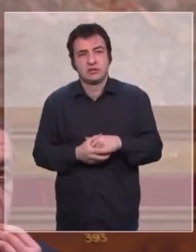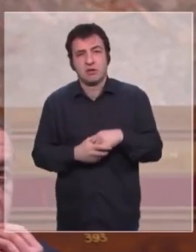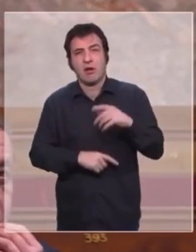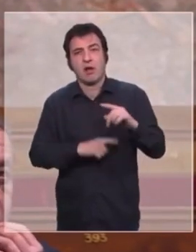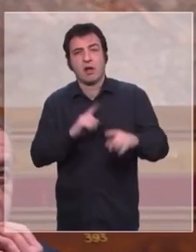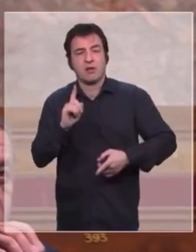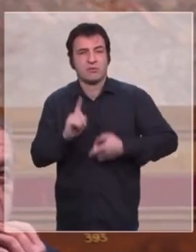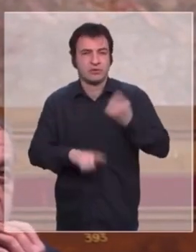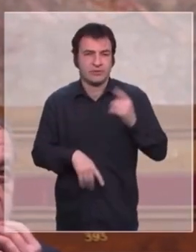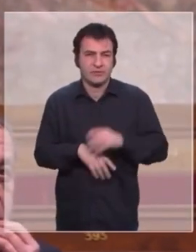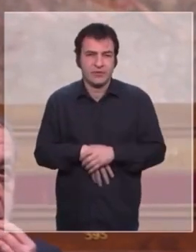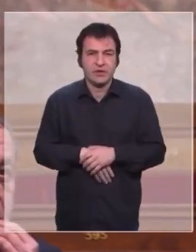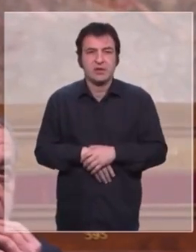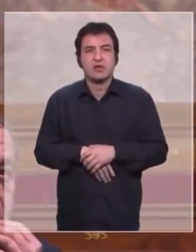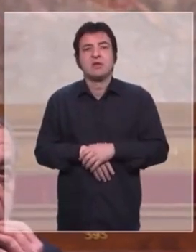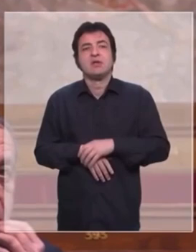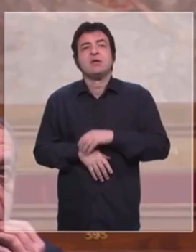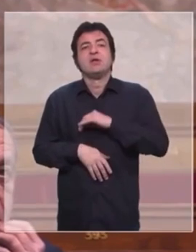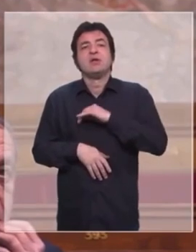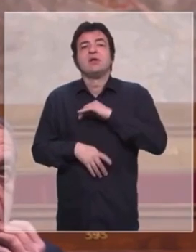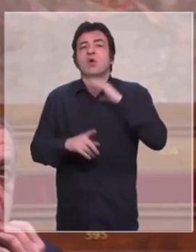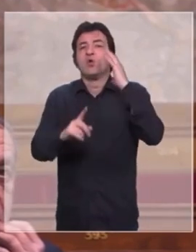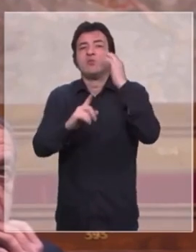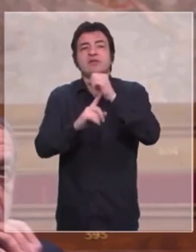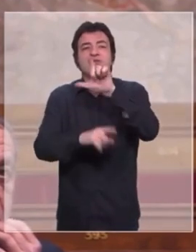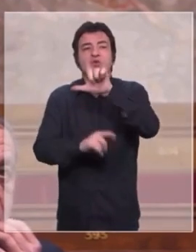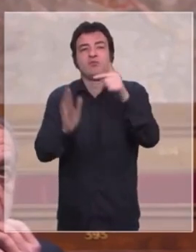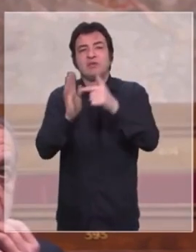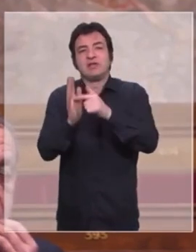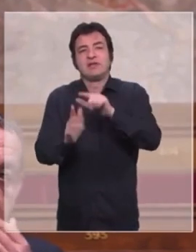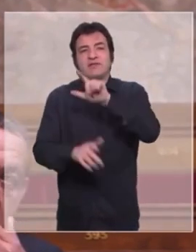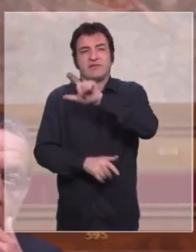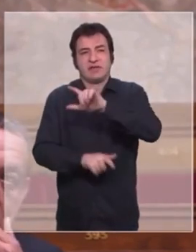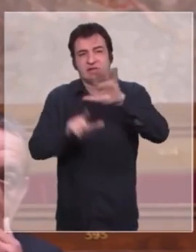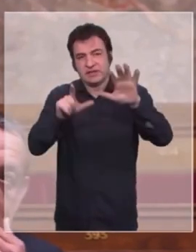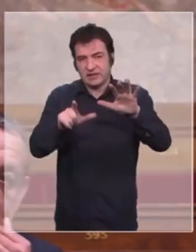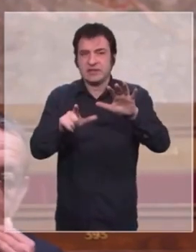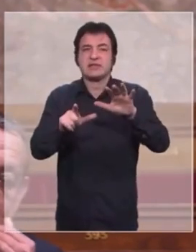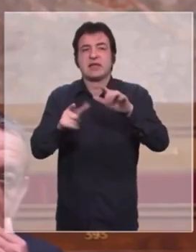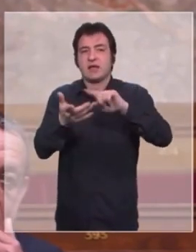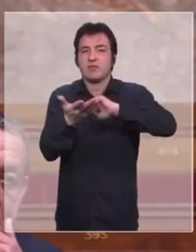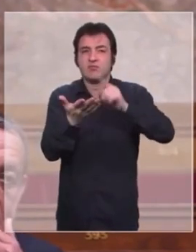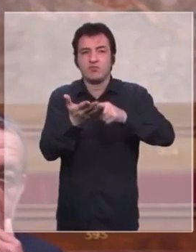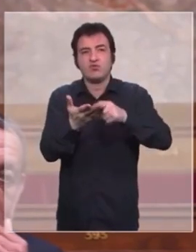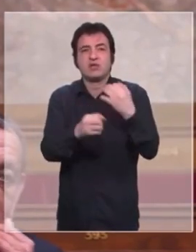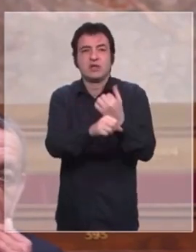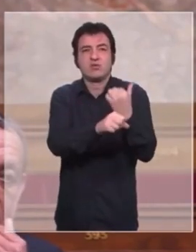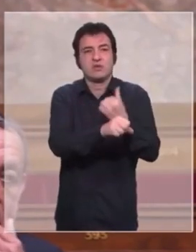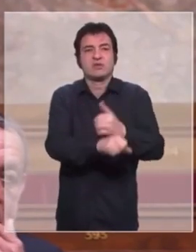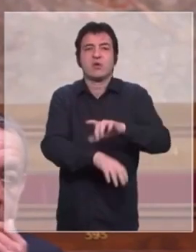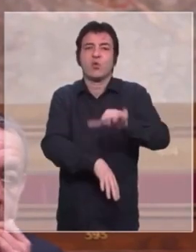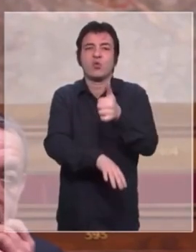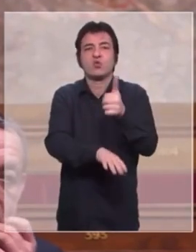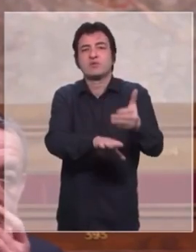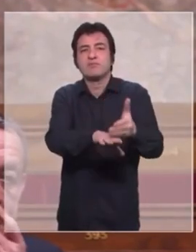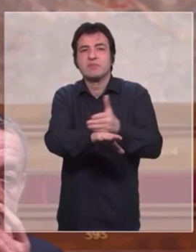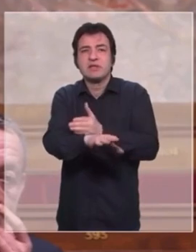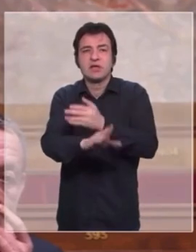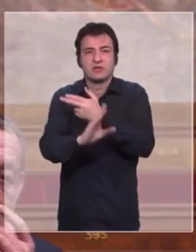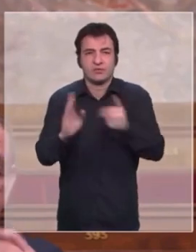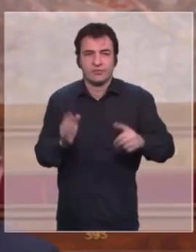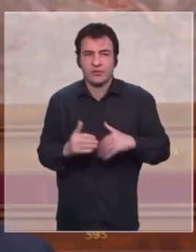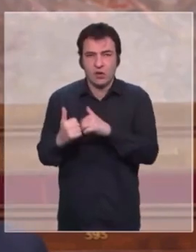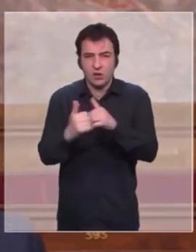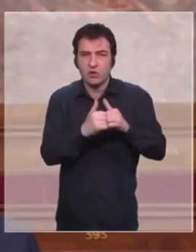ferons ici, à l'Assemblée, un budget annuel de 11 milliards d'euros pour la justice. Ensemble, nous allons financer le recrutement de 10